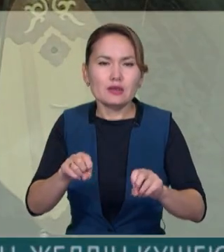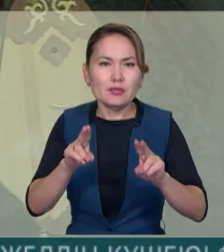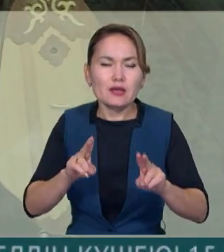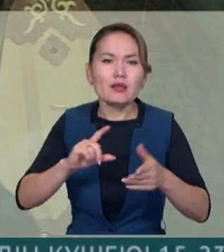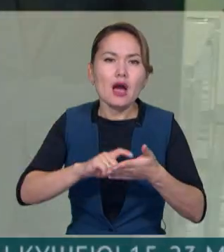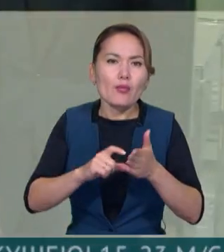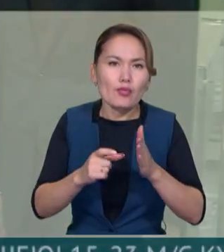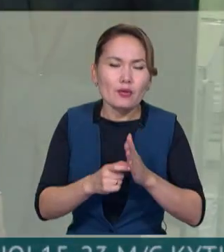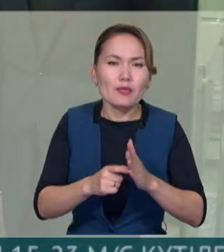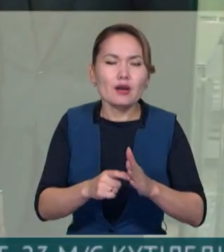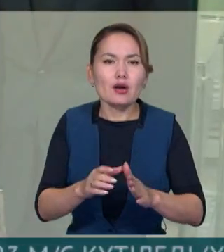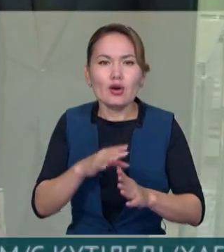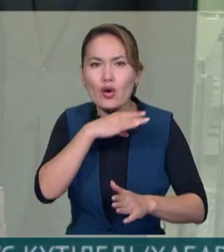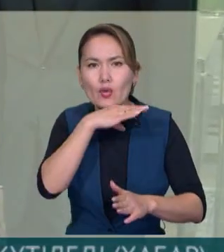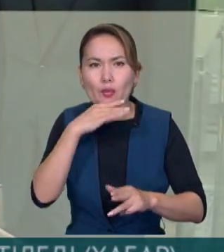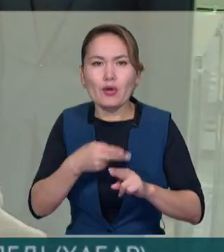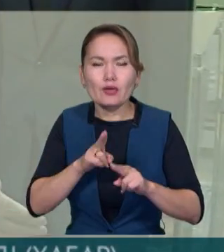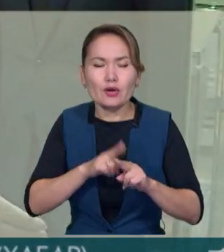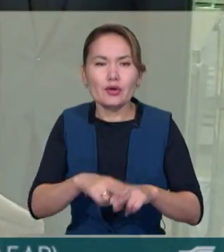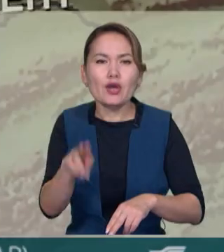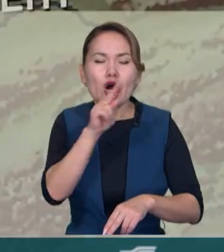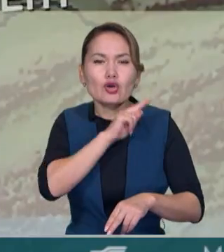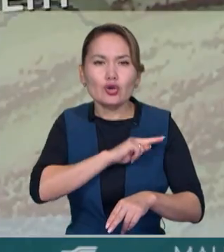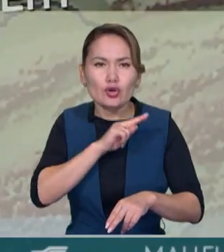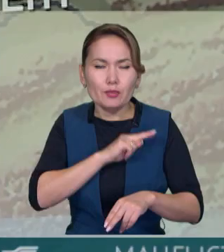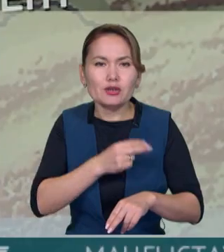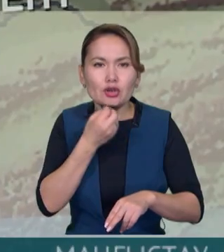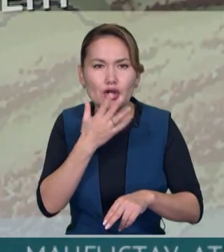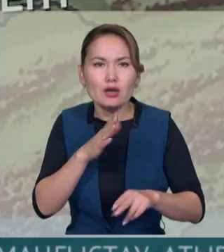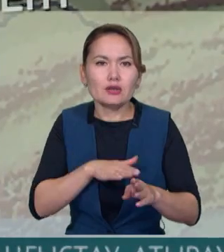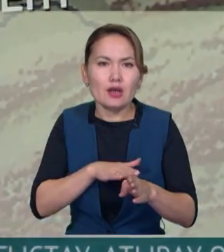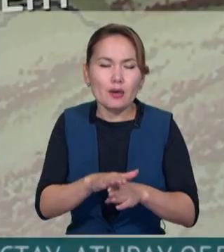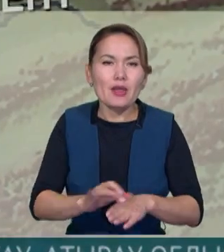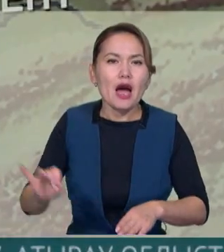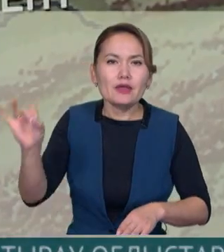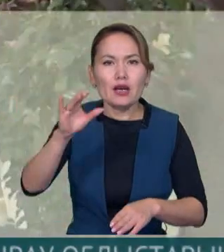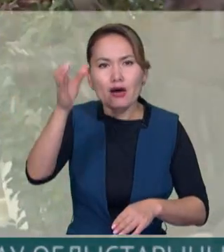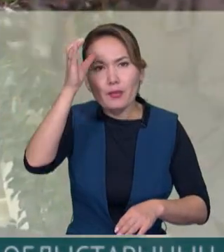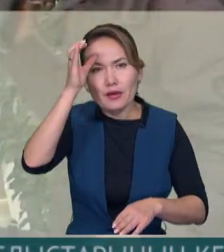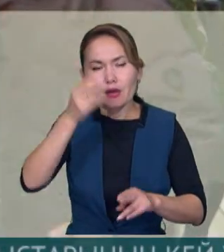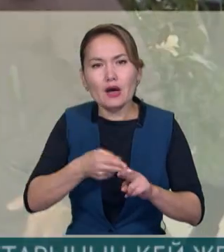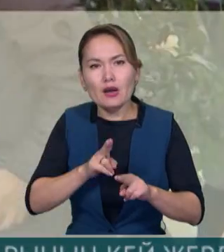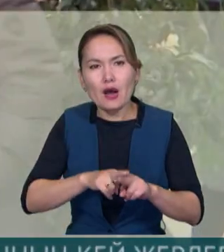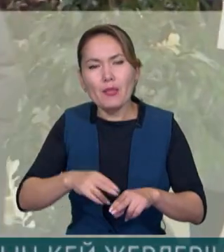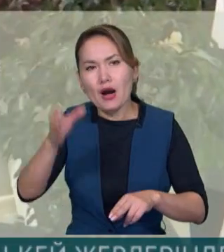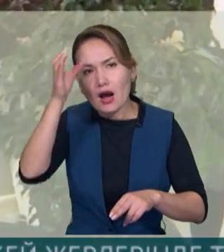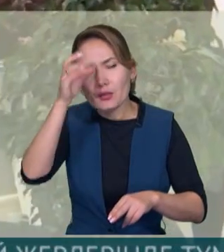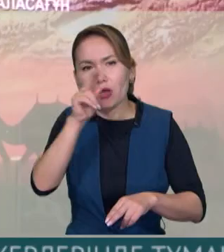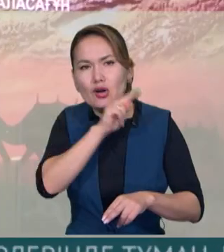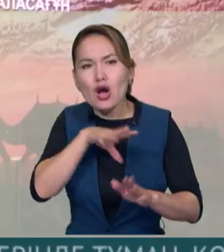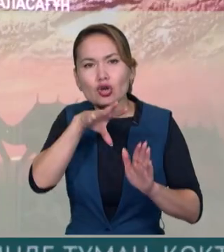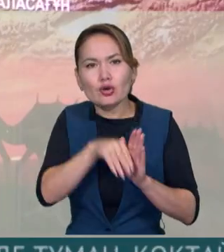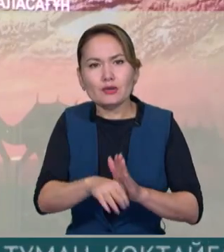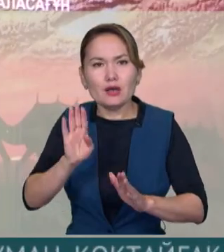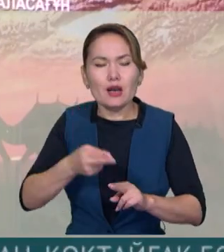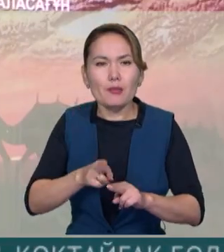орналасқан. Қызметкерлердің штаттық кестесі толық жабдықталған. Бұл жерде тарихшы, филолог, тағы басқа саланың ғалымдары да жұмыс істейді.